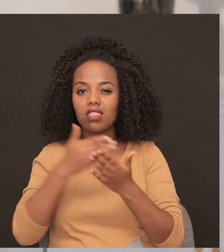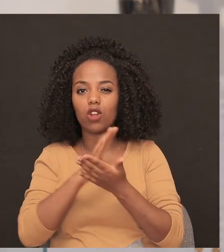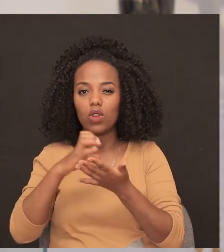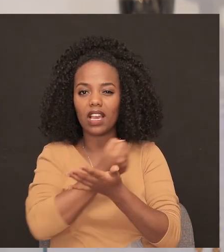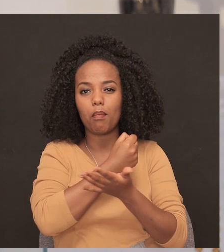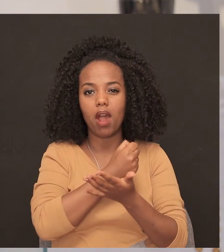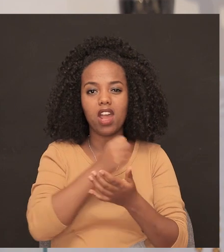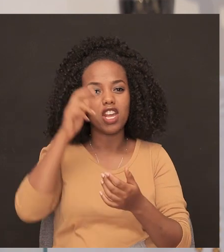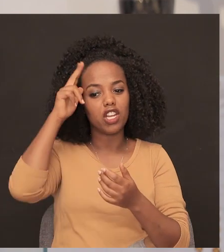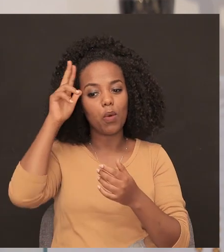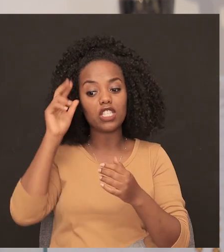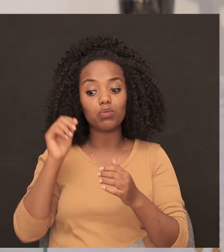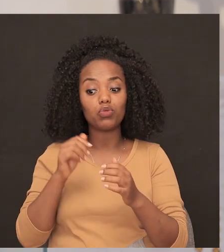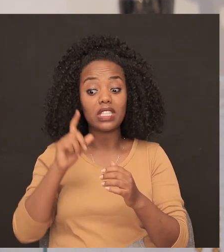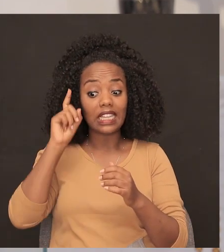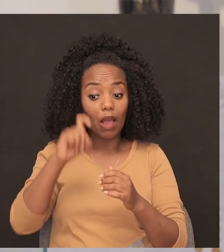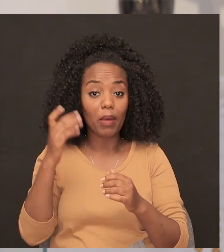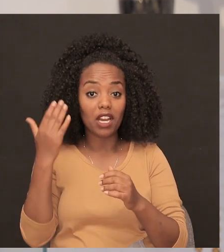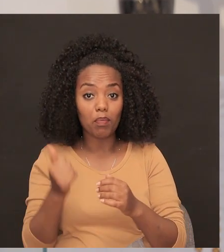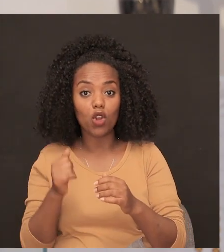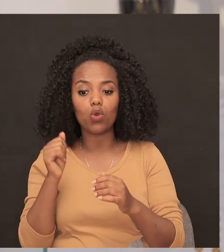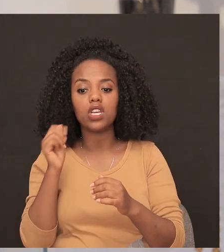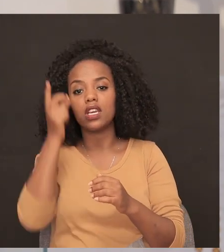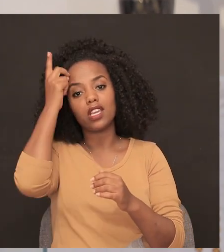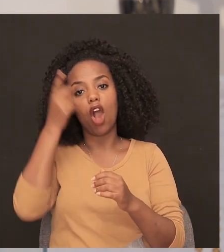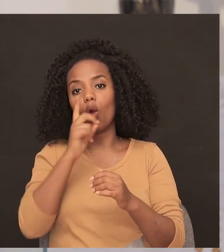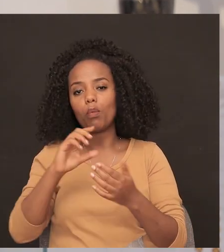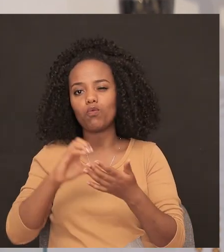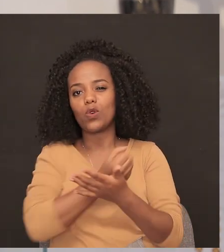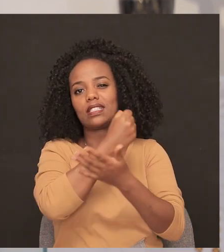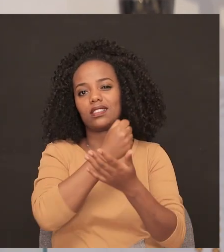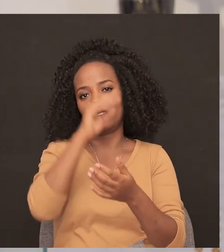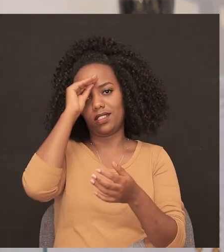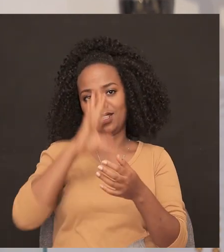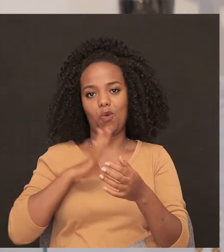ለወንድሙ የተገባውን ነገር እሱ ግን የወሰደ ሰው ነበረ።